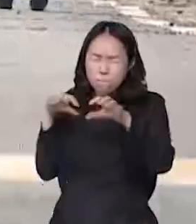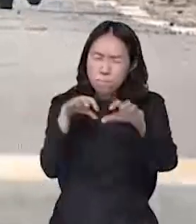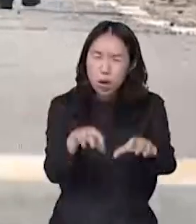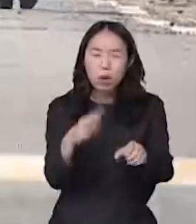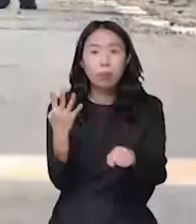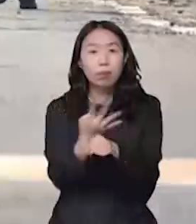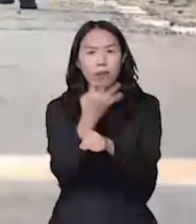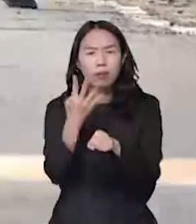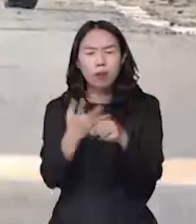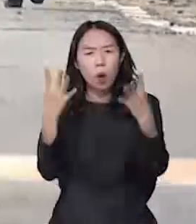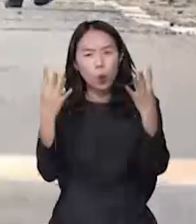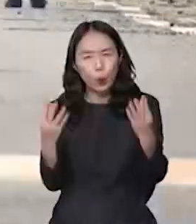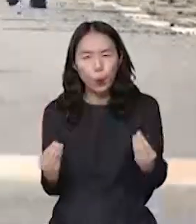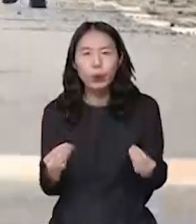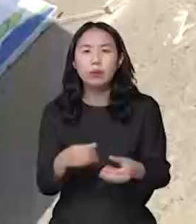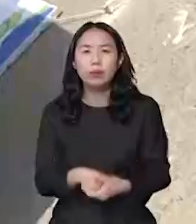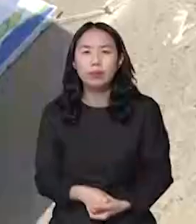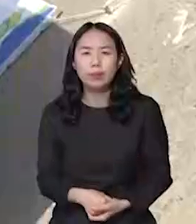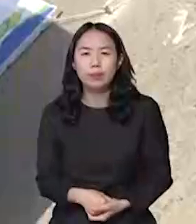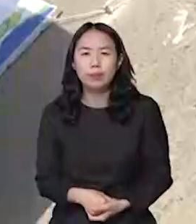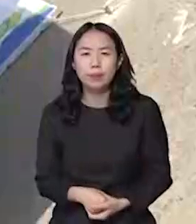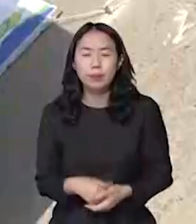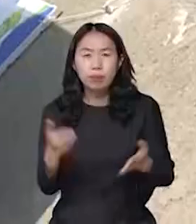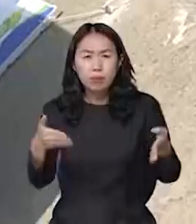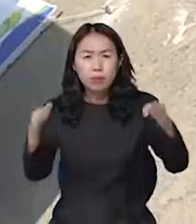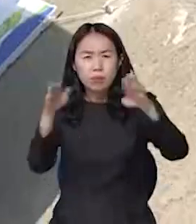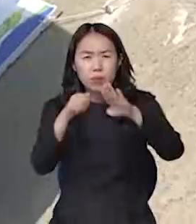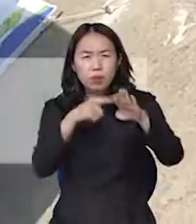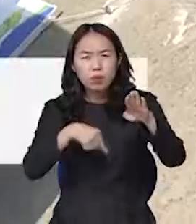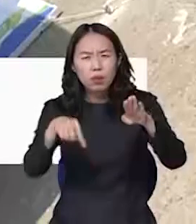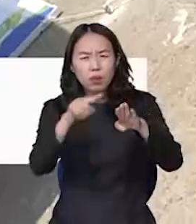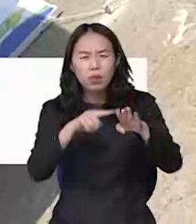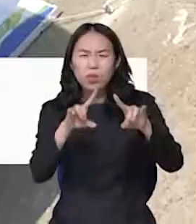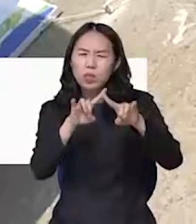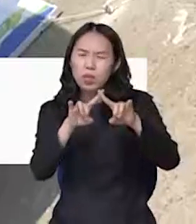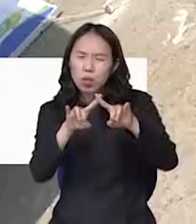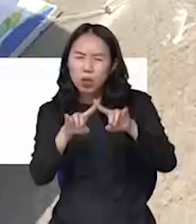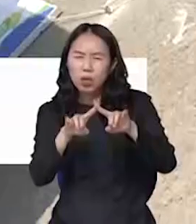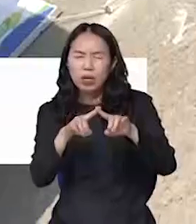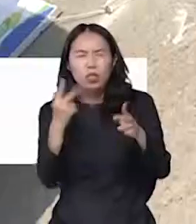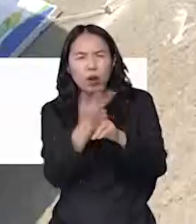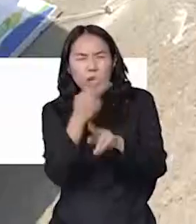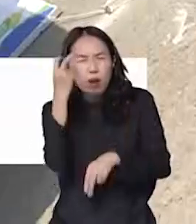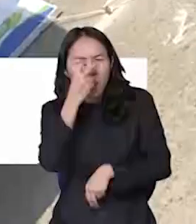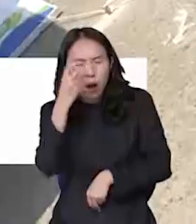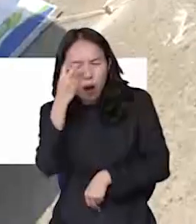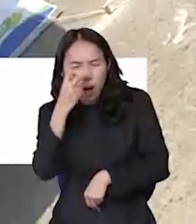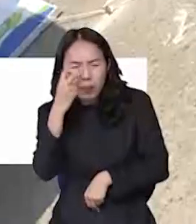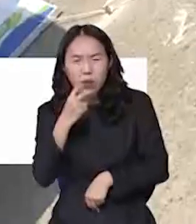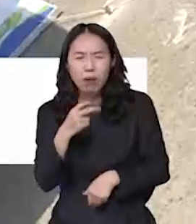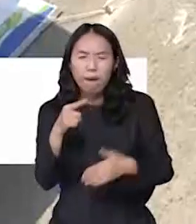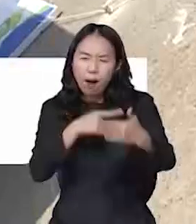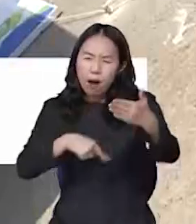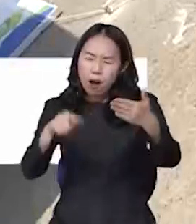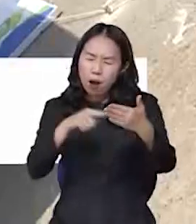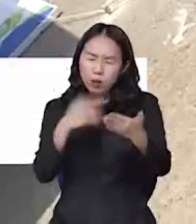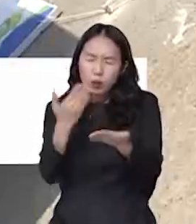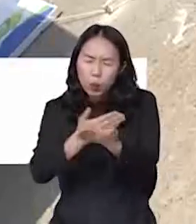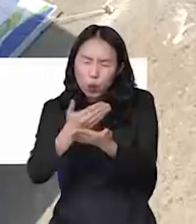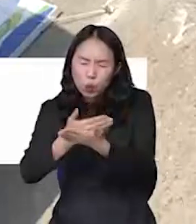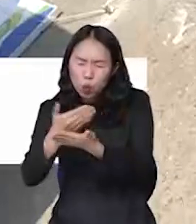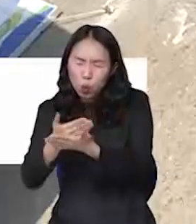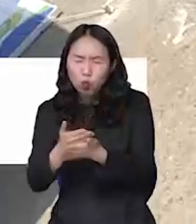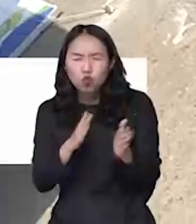투입돼 4시간 안에 진화됐습니다. 탱크 정기 검사를 위해서 내부에 있는 청소 이렇게 준비 작업